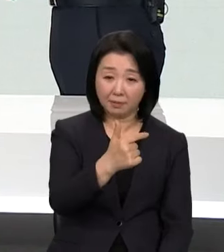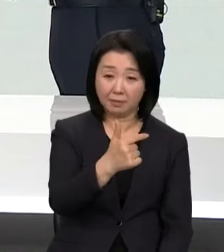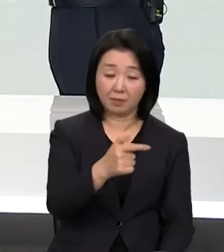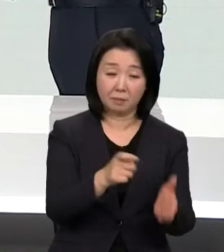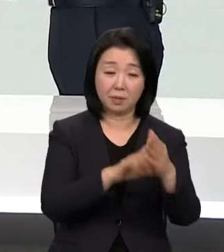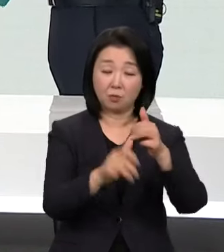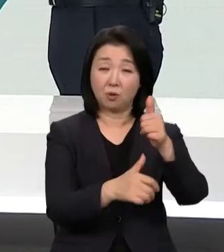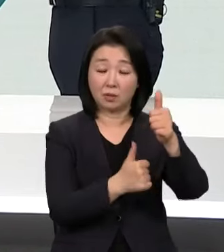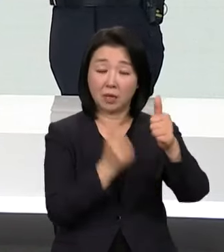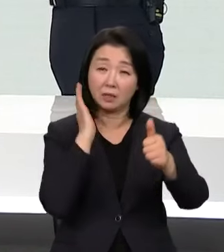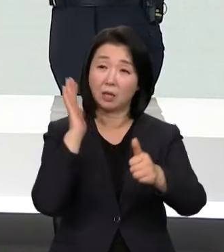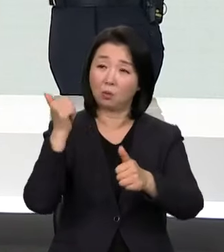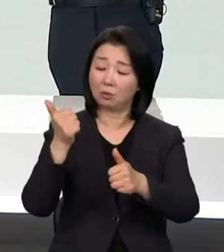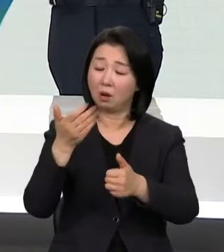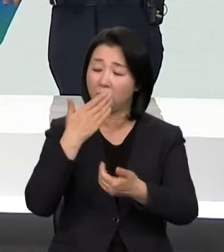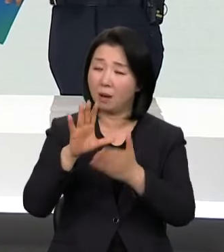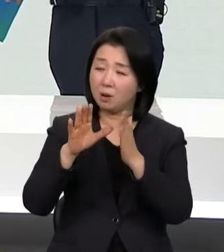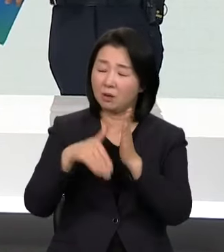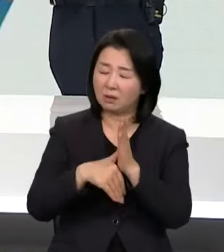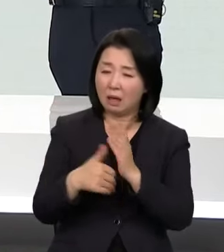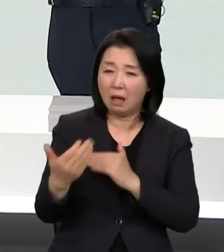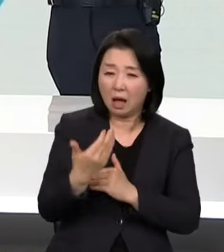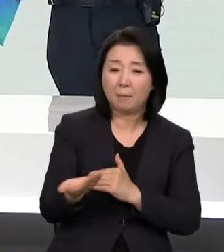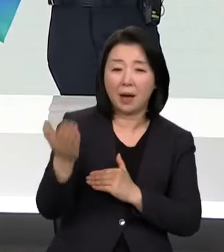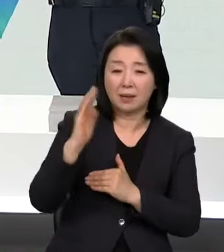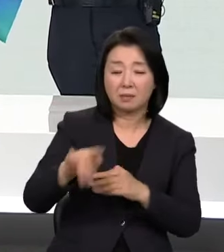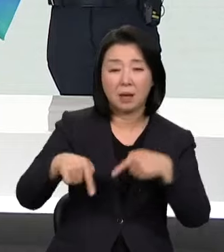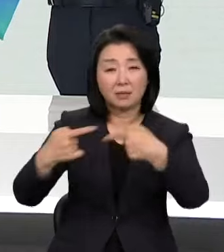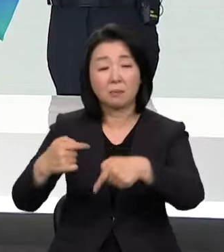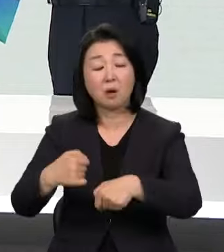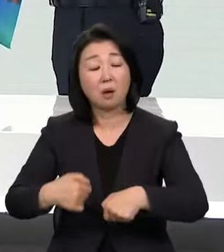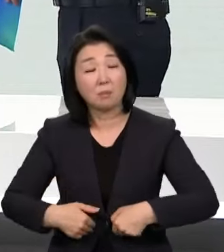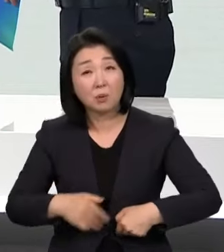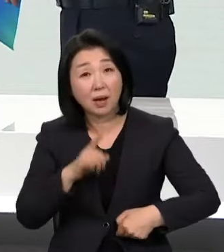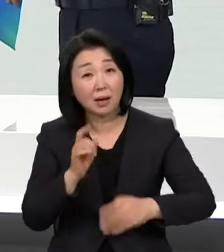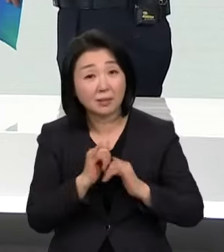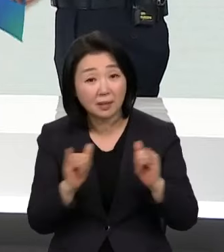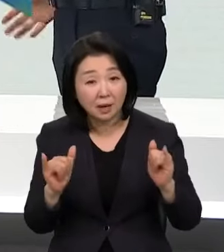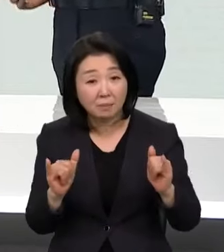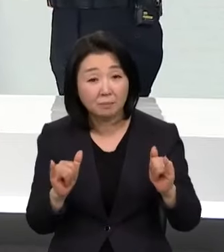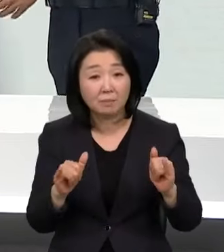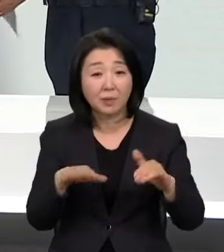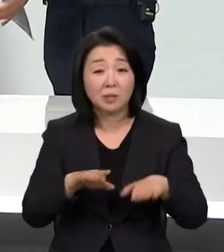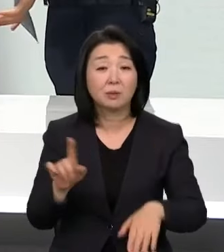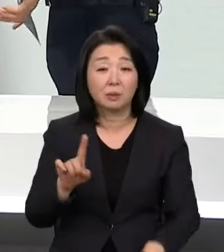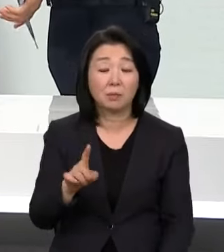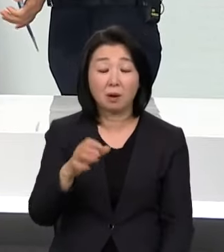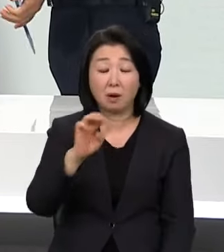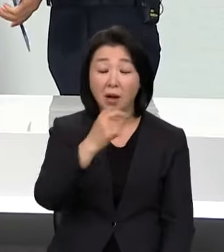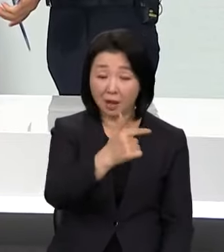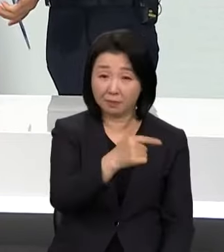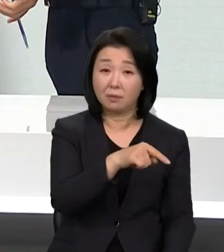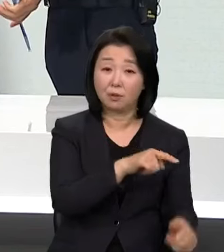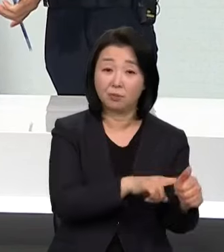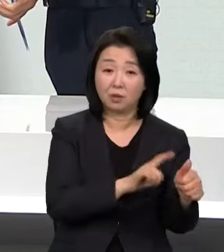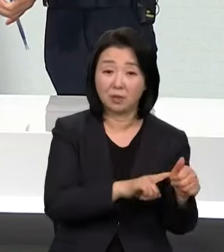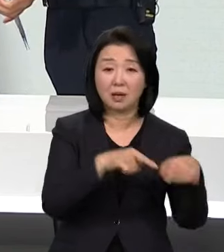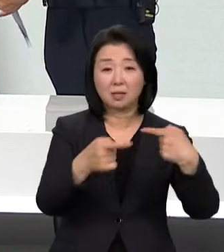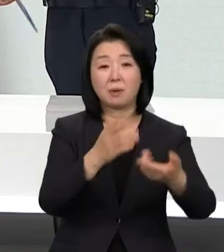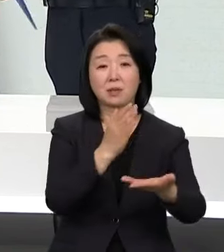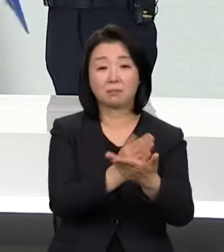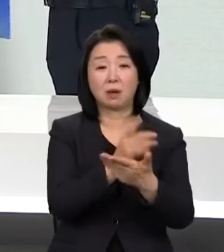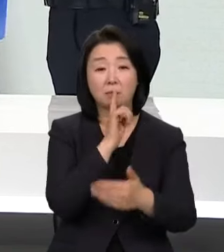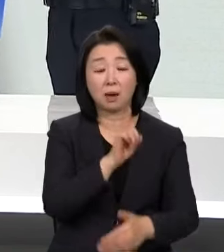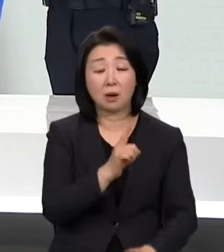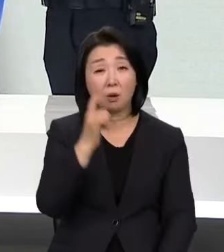비대위원장이 대통령과의 식사에 아무리 아프더라도 나왔어야 됐다고 얘기했던 사람들 자 이번에는 한전 위원장이 나오면 안 된다라고 얘기를